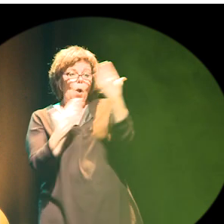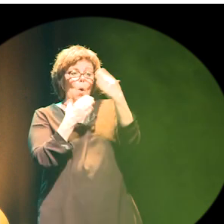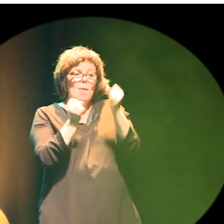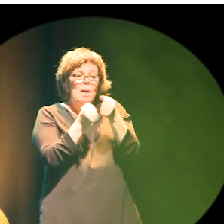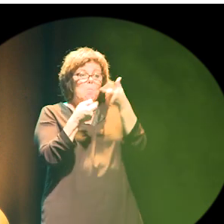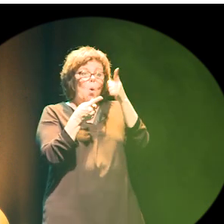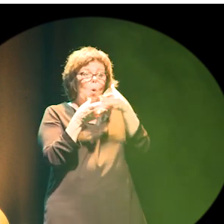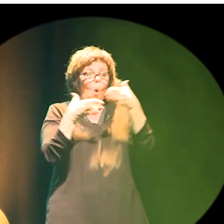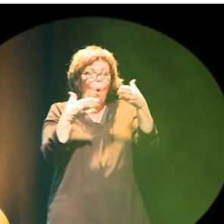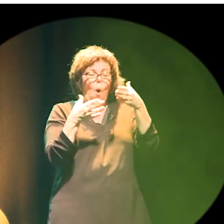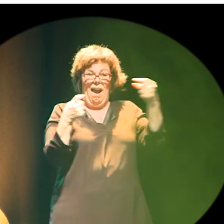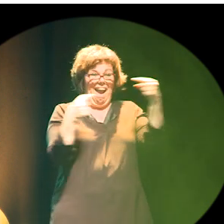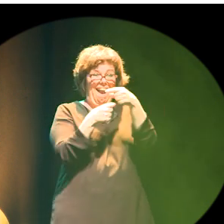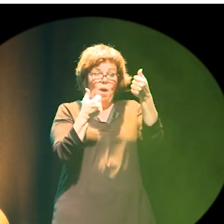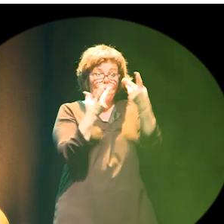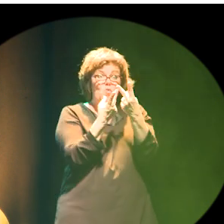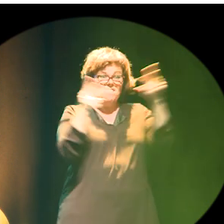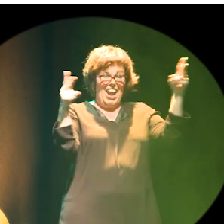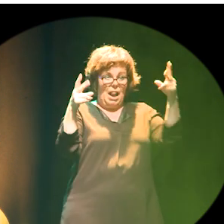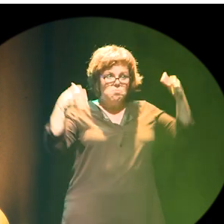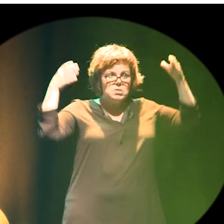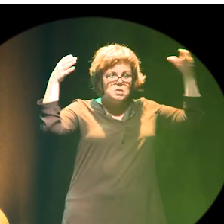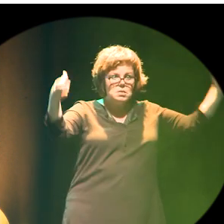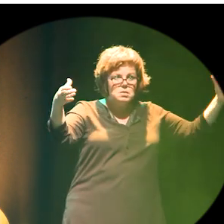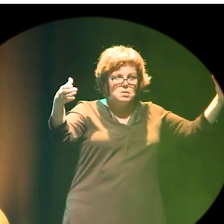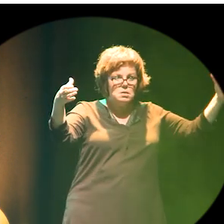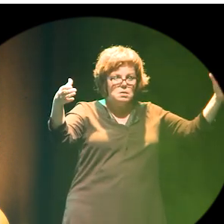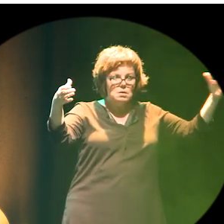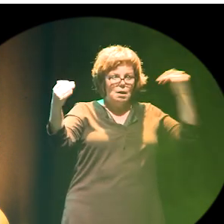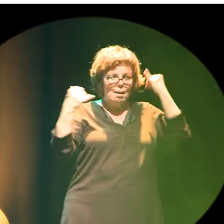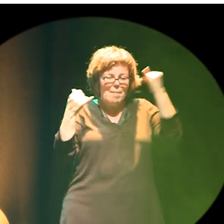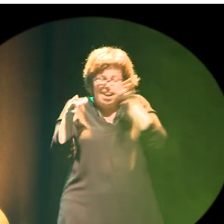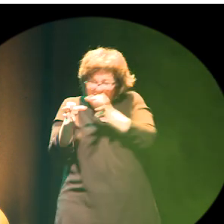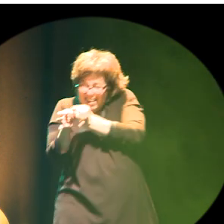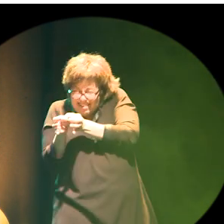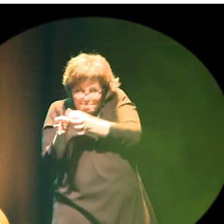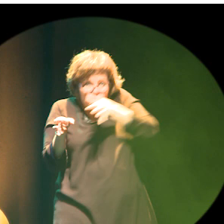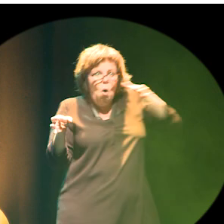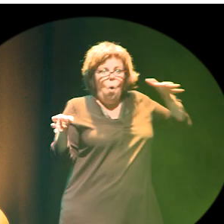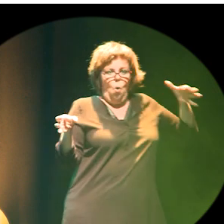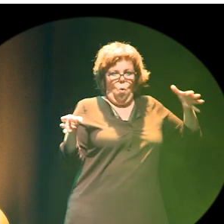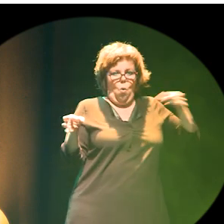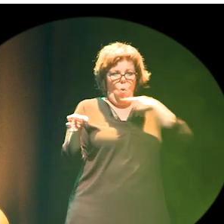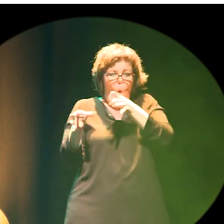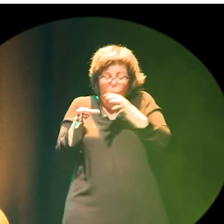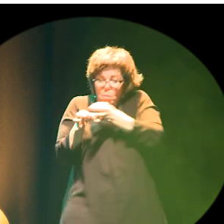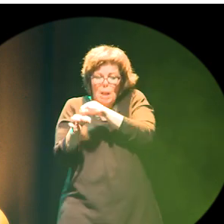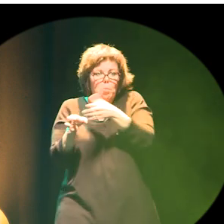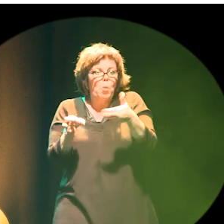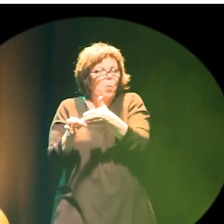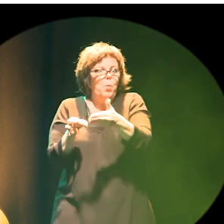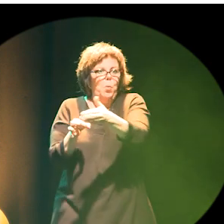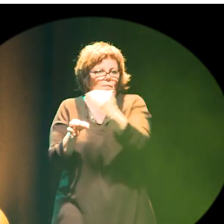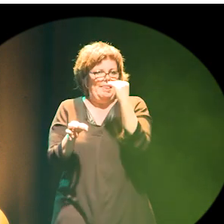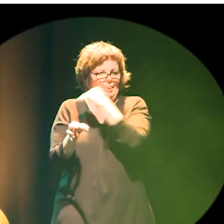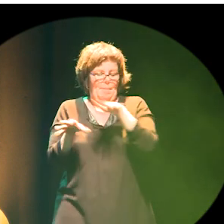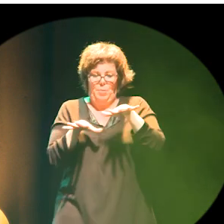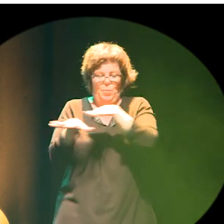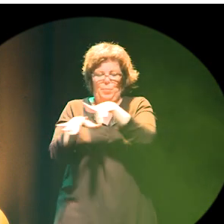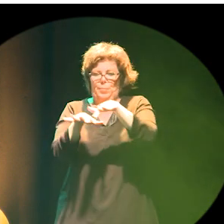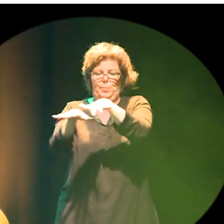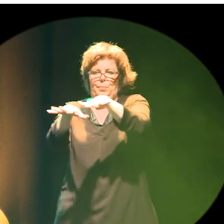Manhattan, en passant bien sûr par la Bonne Mer. Alors, les plus petites sont extrêmement rapides, se multiplient à toute